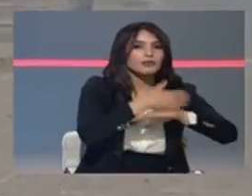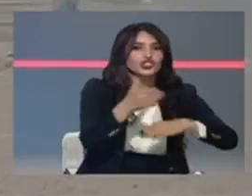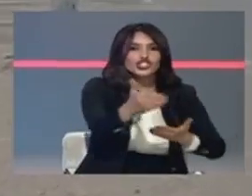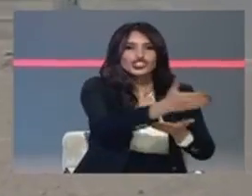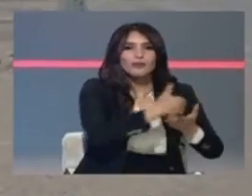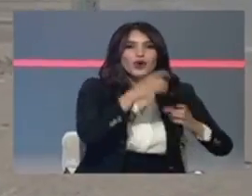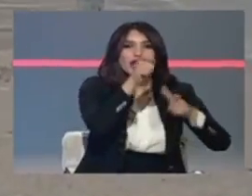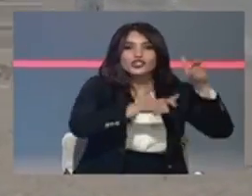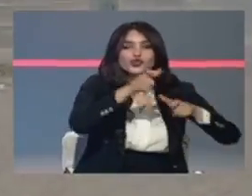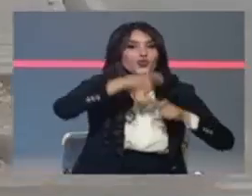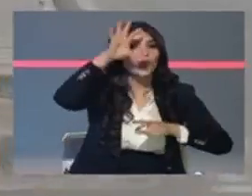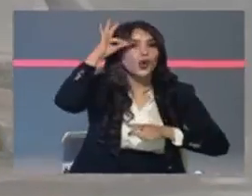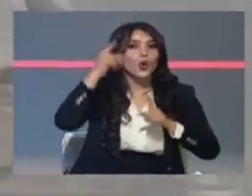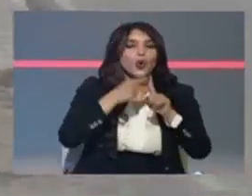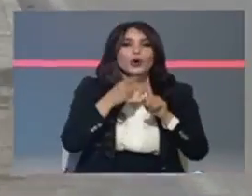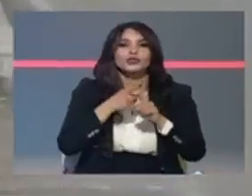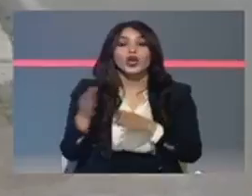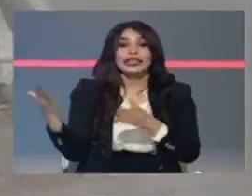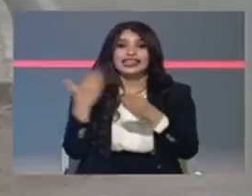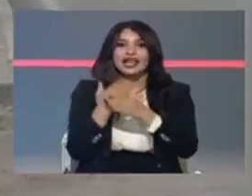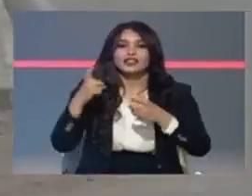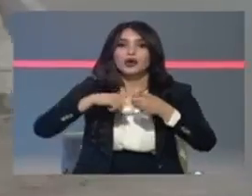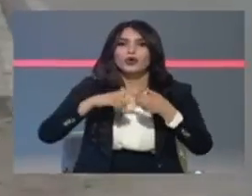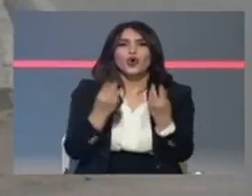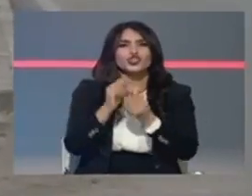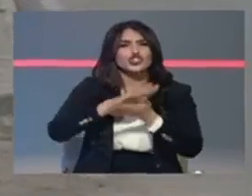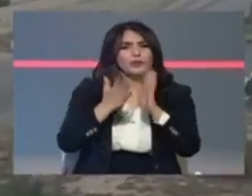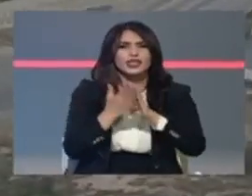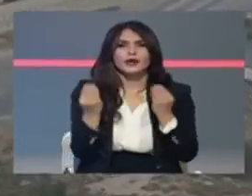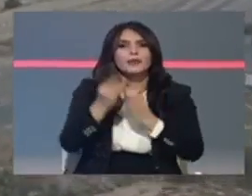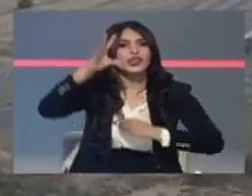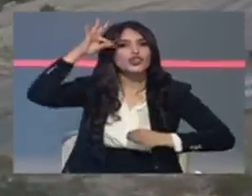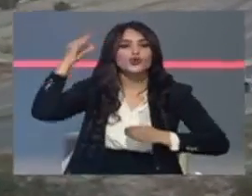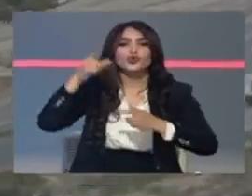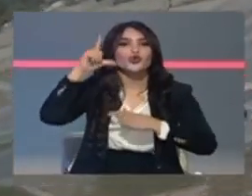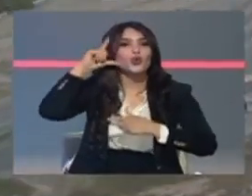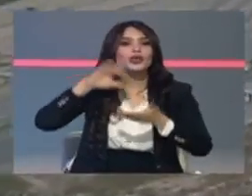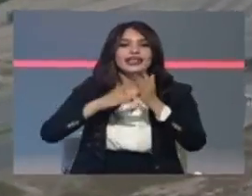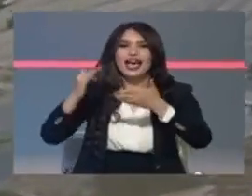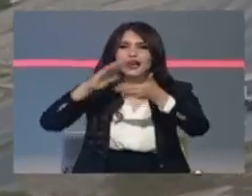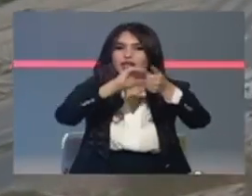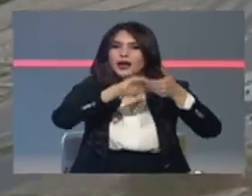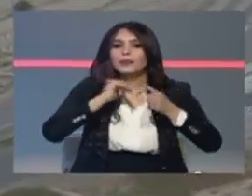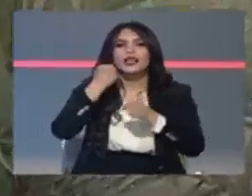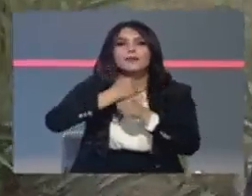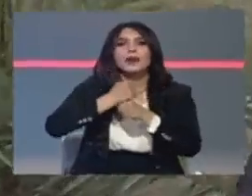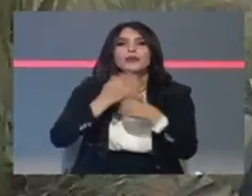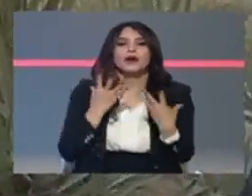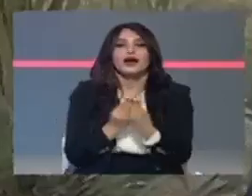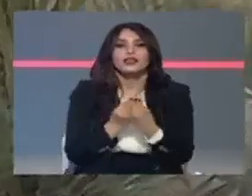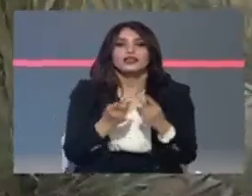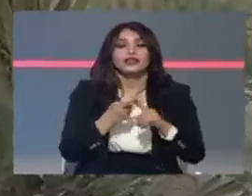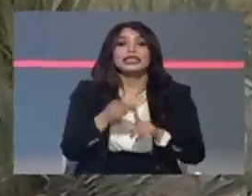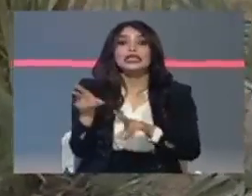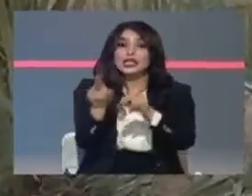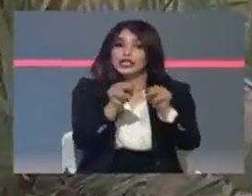في إنجازها أيضا عدة منظمات وجمعيات من تونس وليبيا تجسيدا للعمل المشترك بينهما. وأيضا مع ذلك